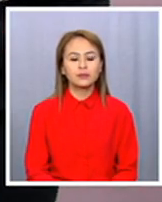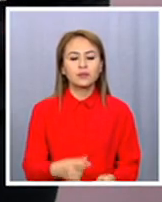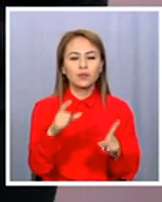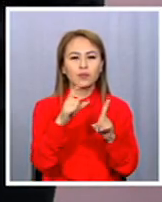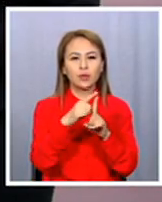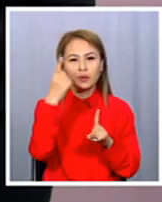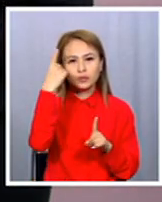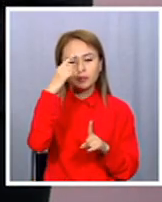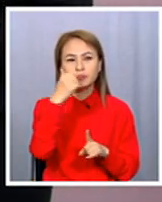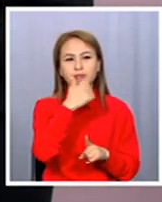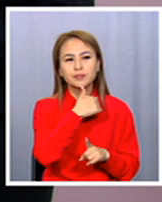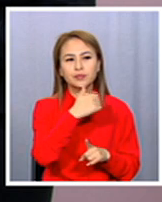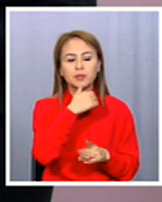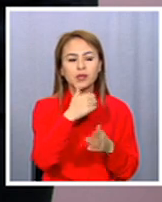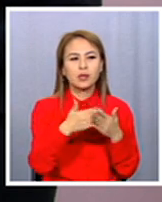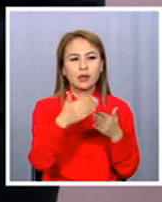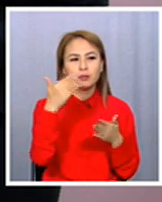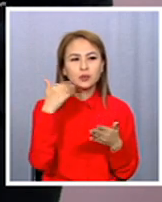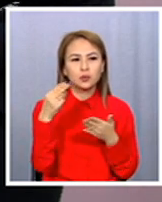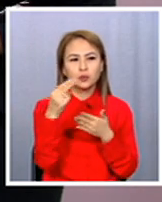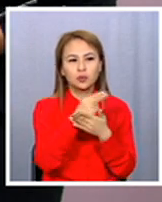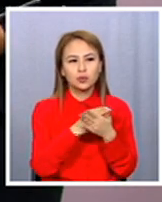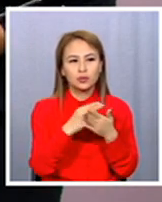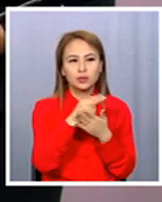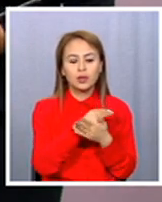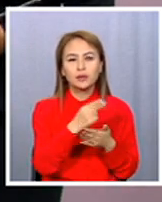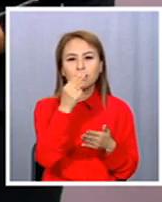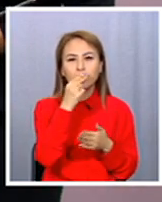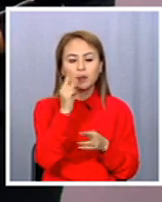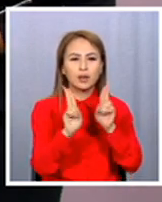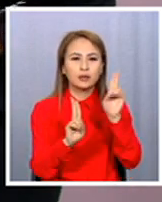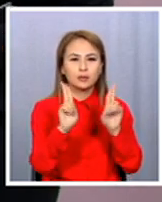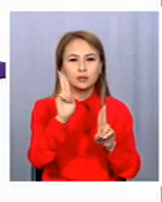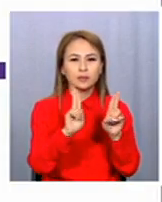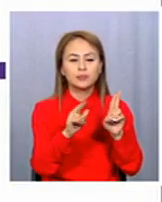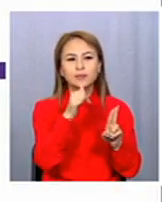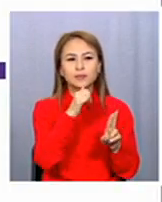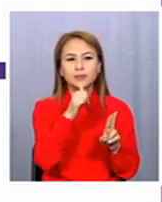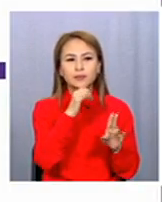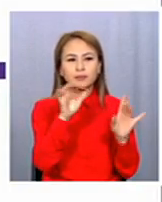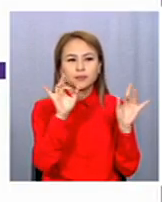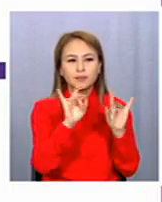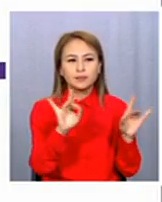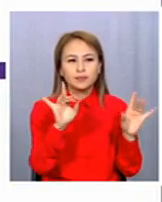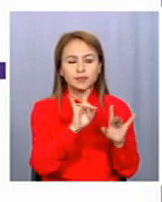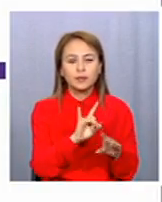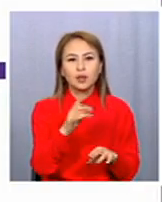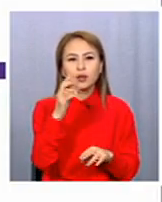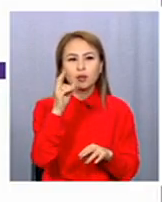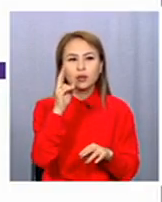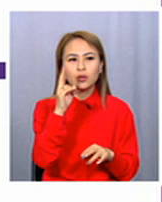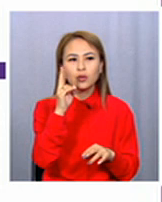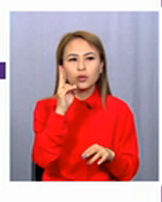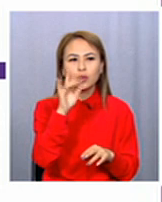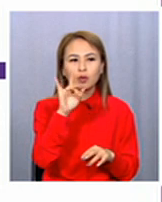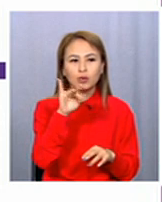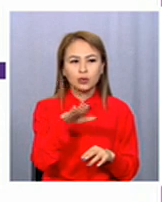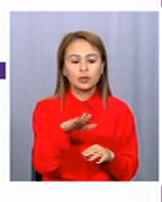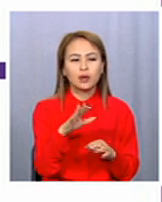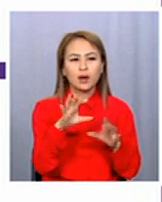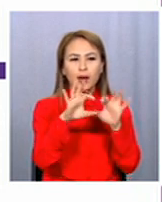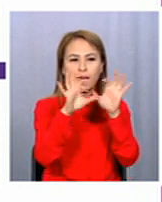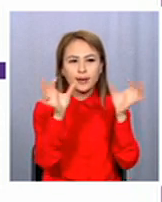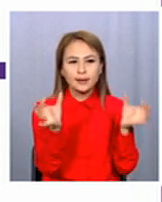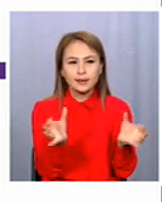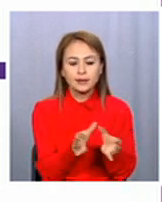шешейік. Алдымен суреттегі тағам атауларын атап шығайық. Құрт, қазы, тары.